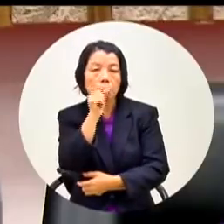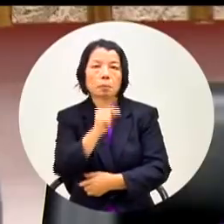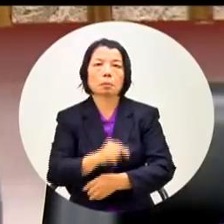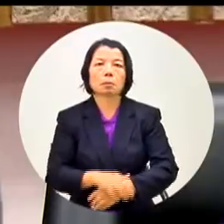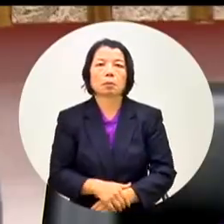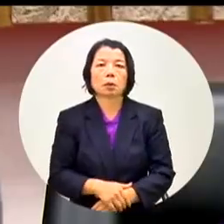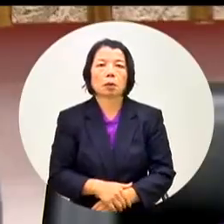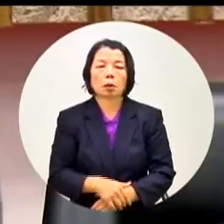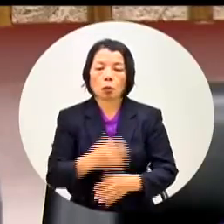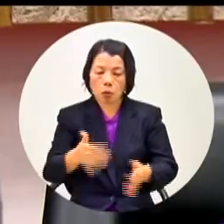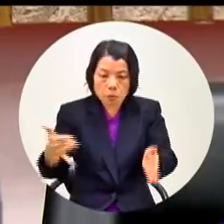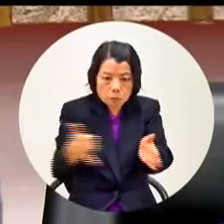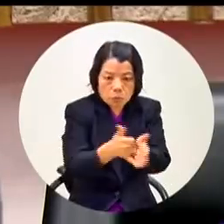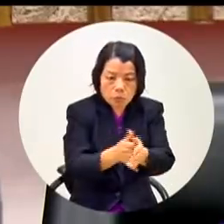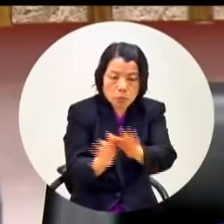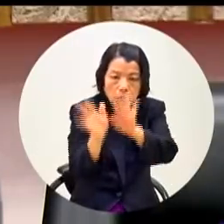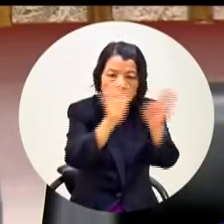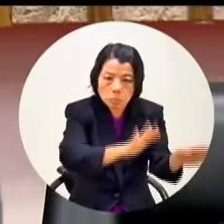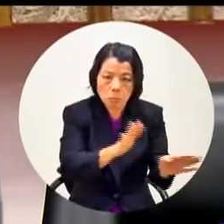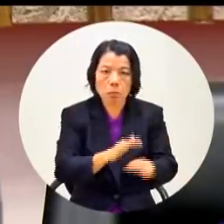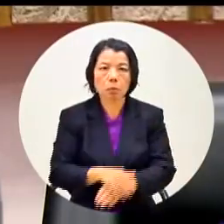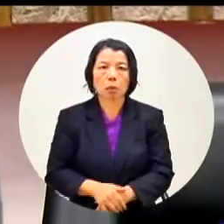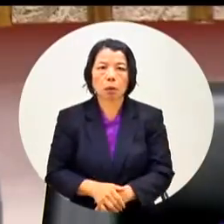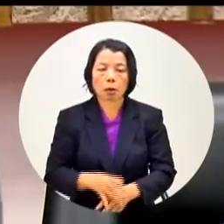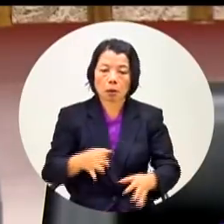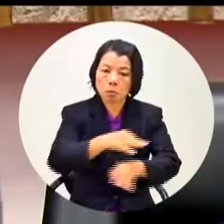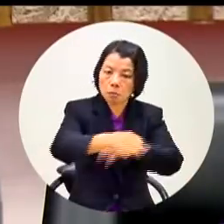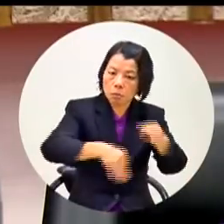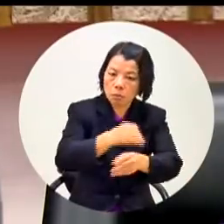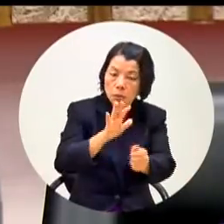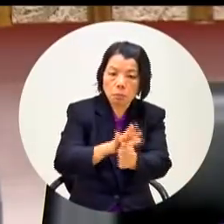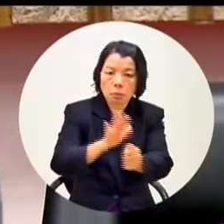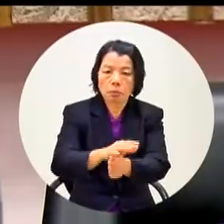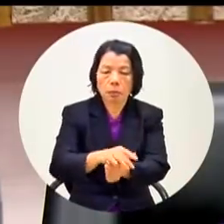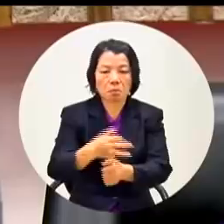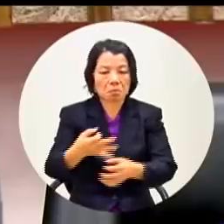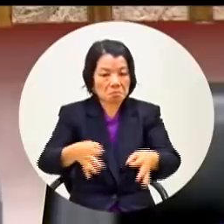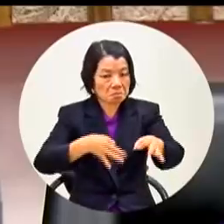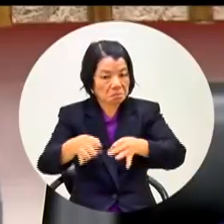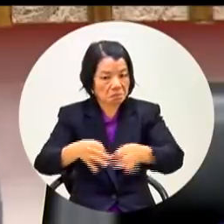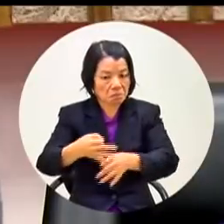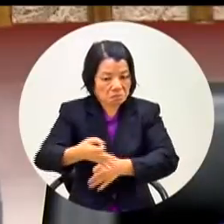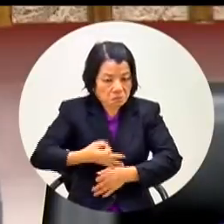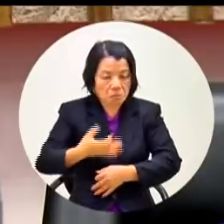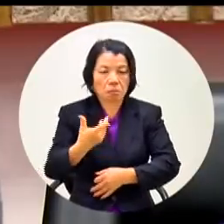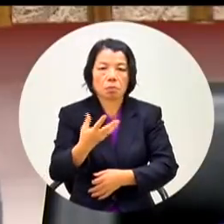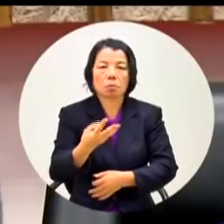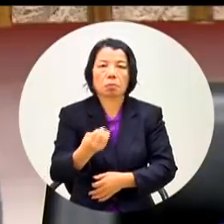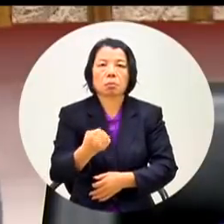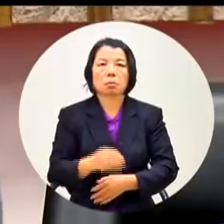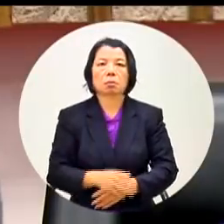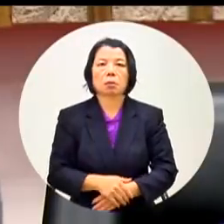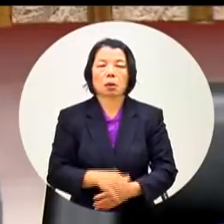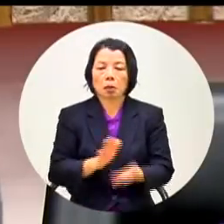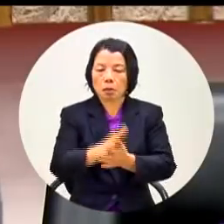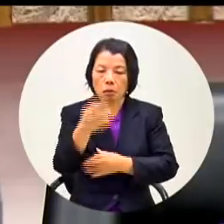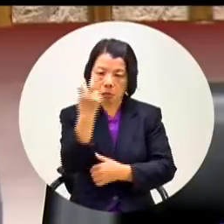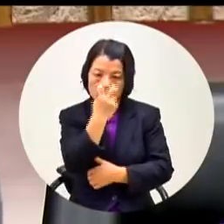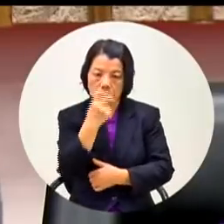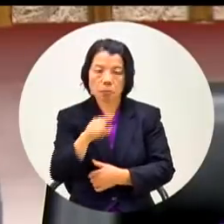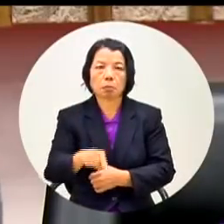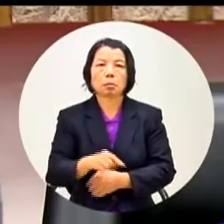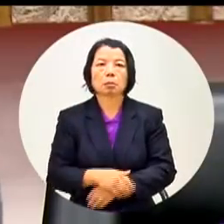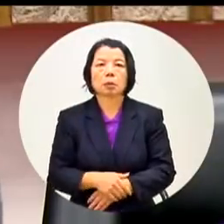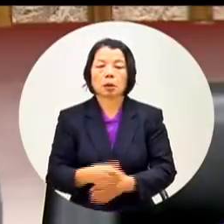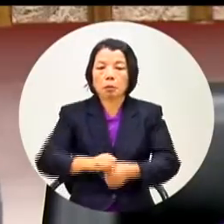以及经济效益如何？那未来我们要检讨的部分呢，要如何去加强跟强化？这一